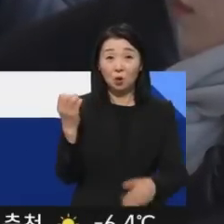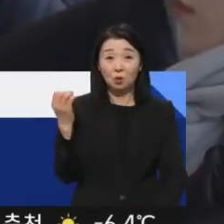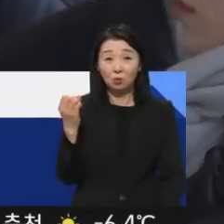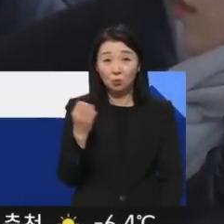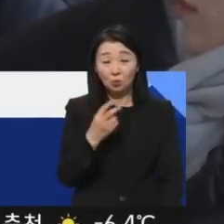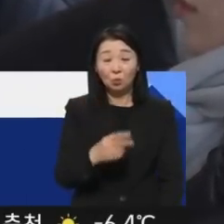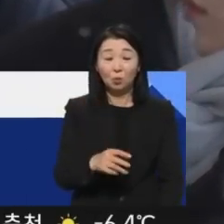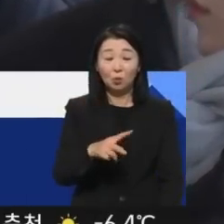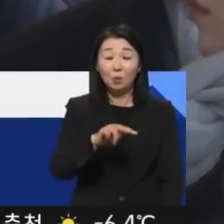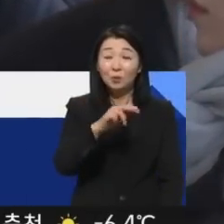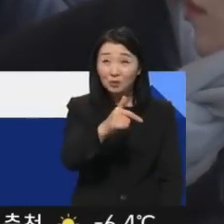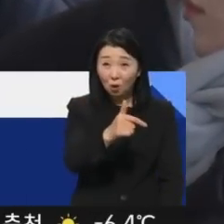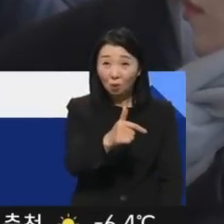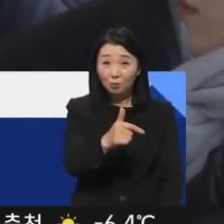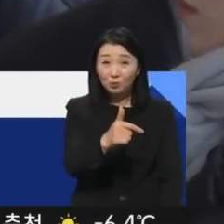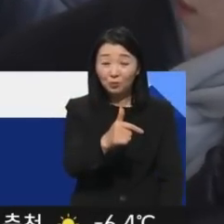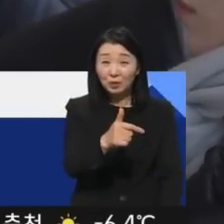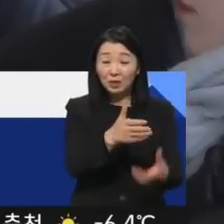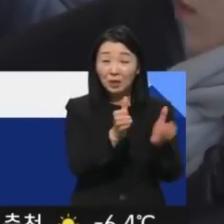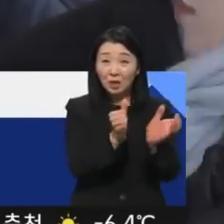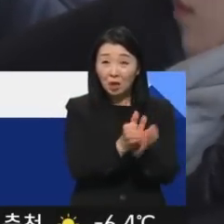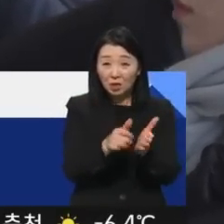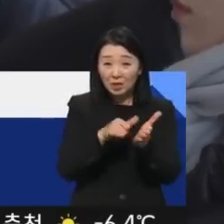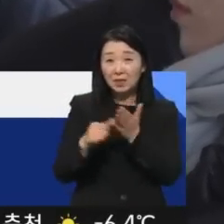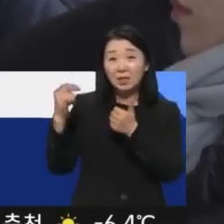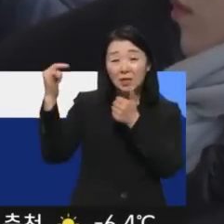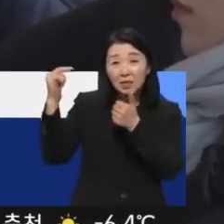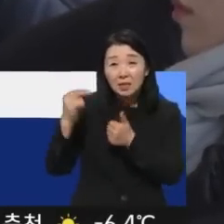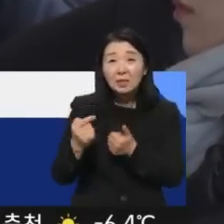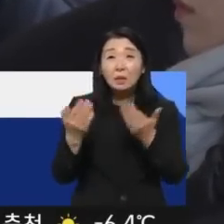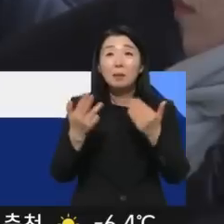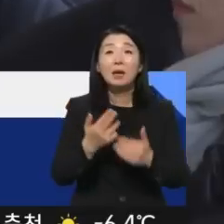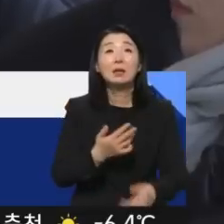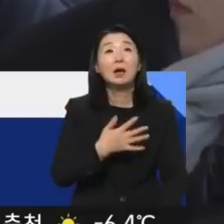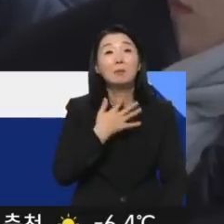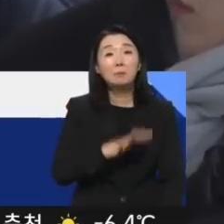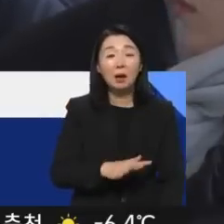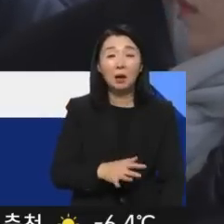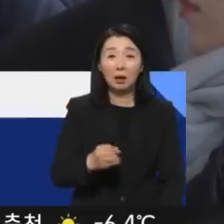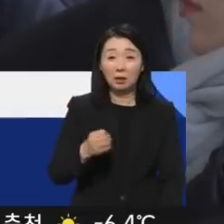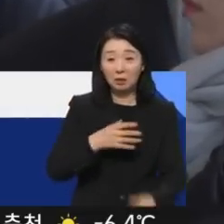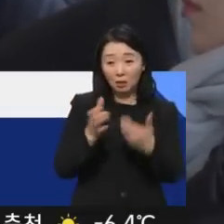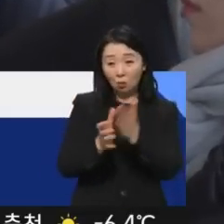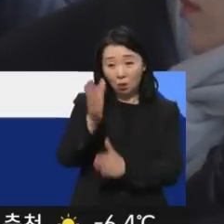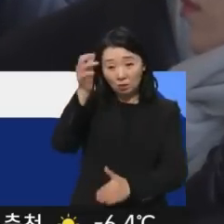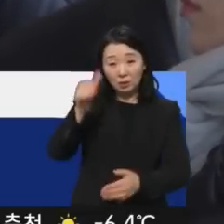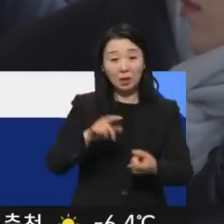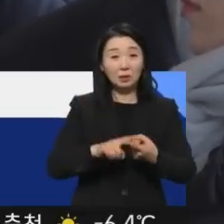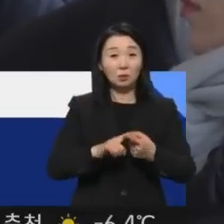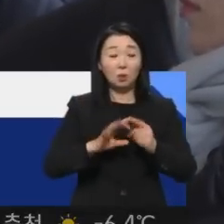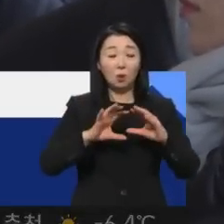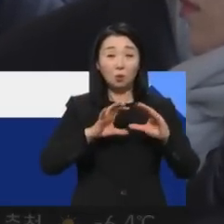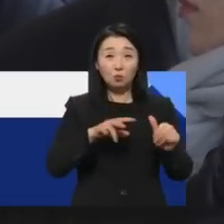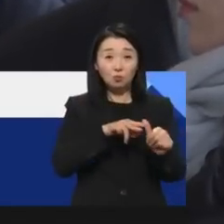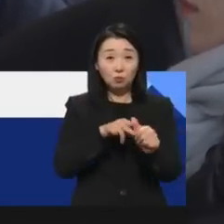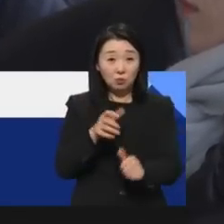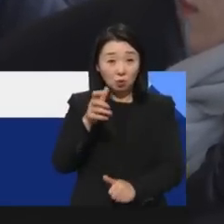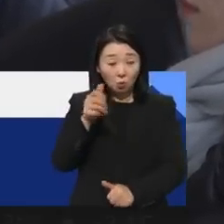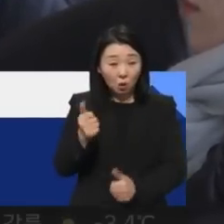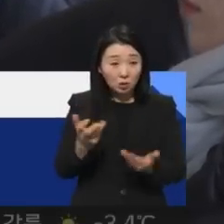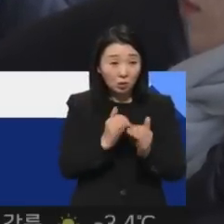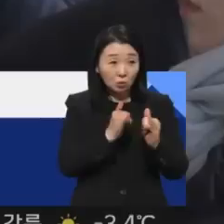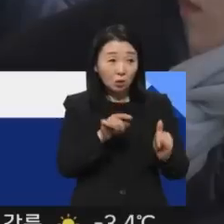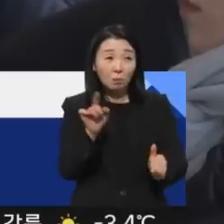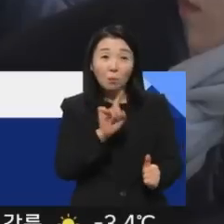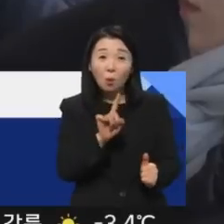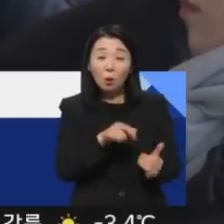서훈 실장으로부터 어떠한 삭제 지시도 받지 않았고 또 제가 원장으로서 우리 국정원 직원들에게